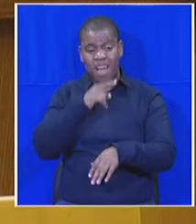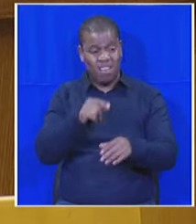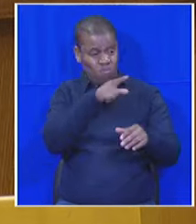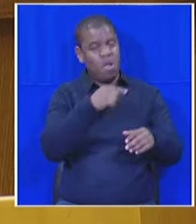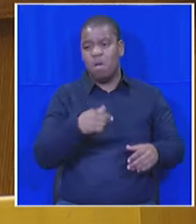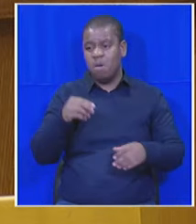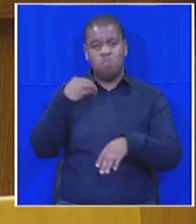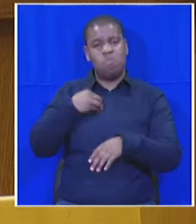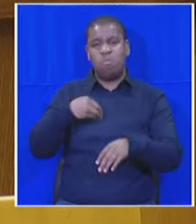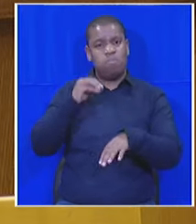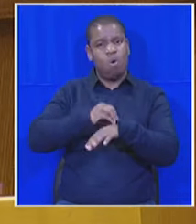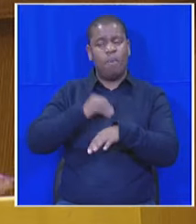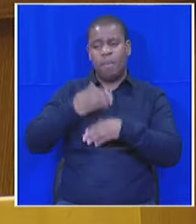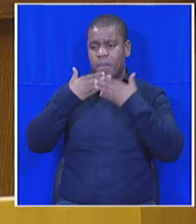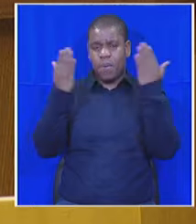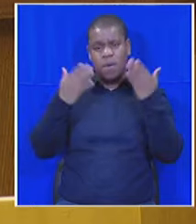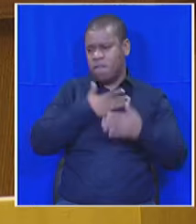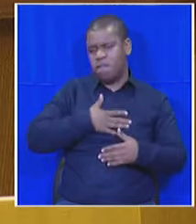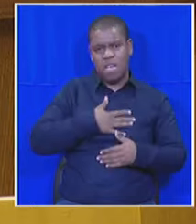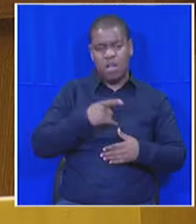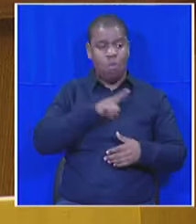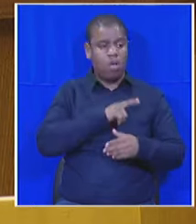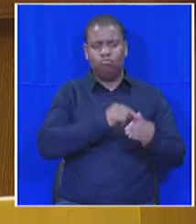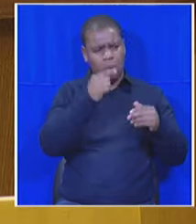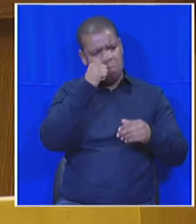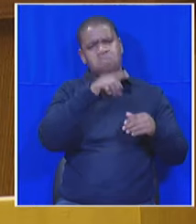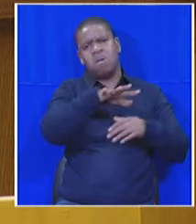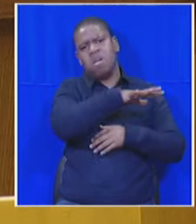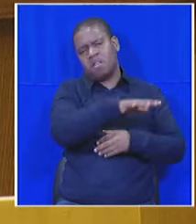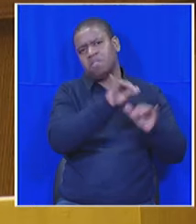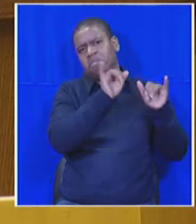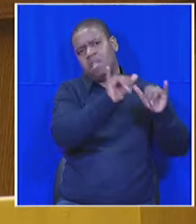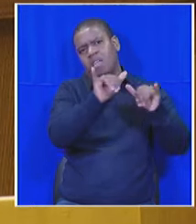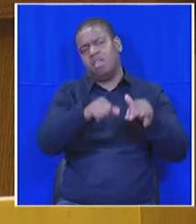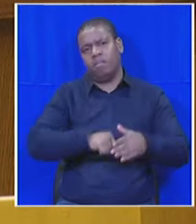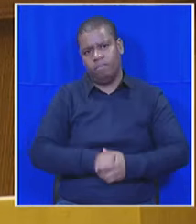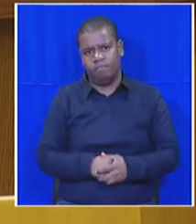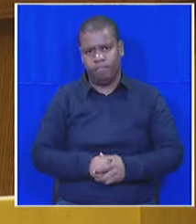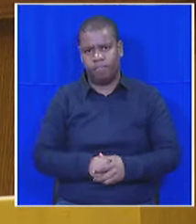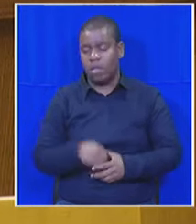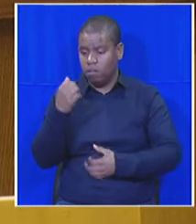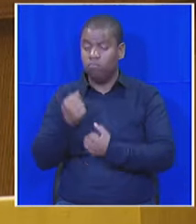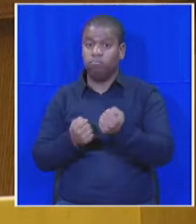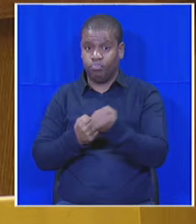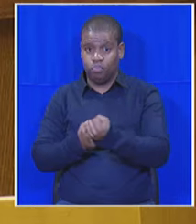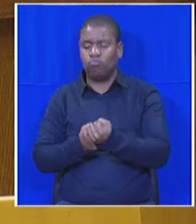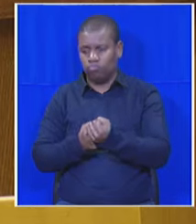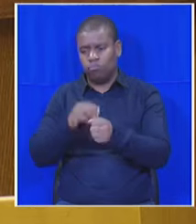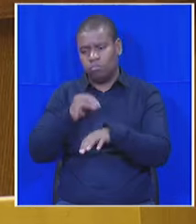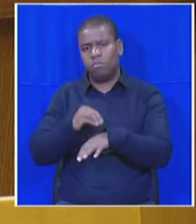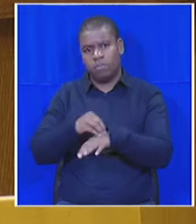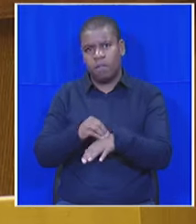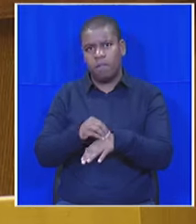ukuthi abayixhasi le budget kuba kaloku number 1 le title deeds bathetha ngazo bathi